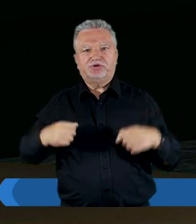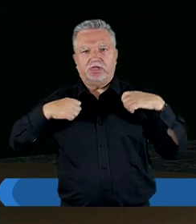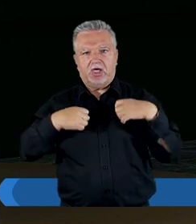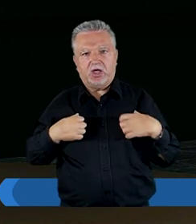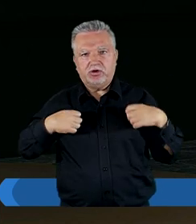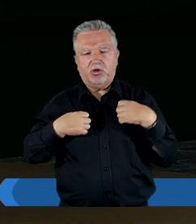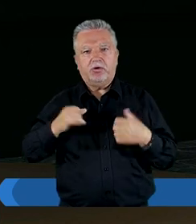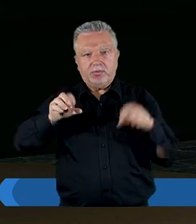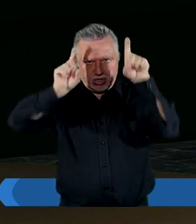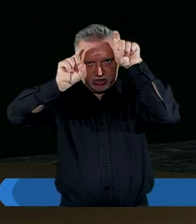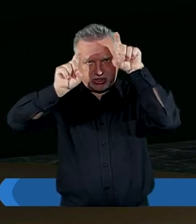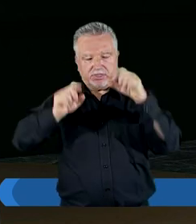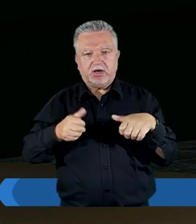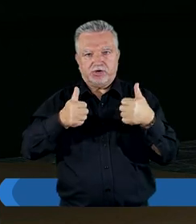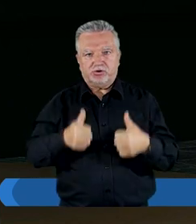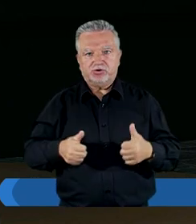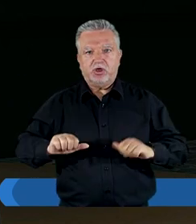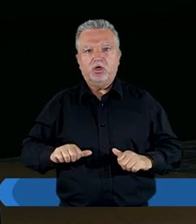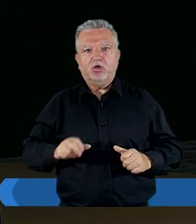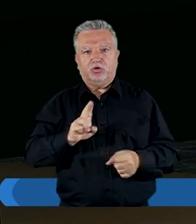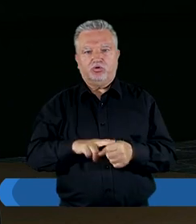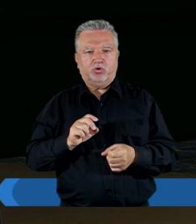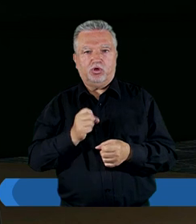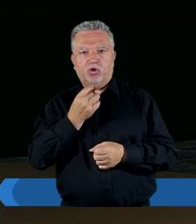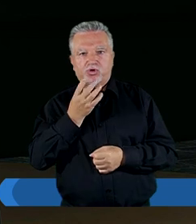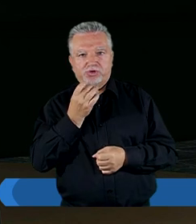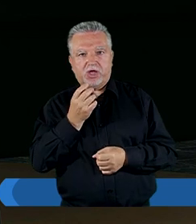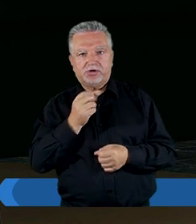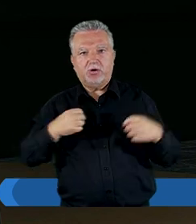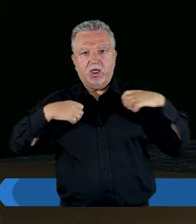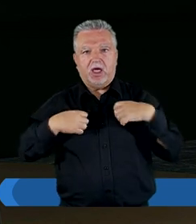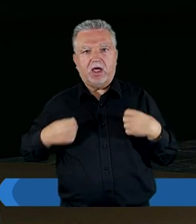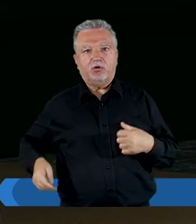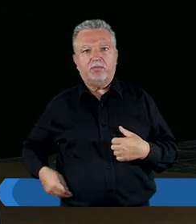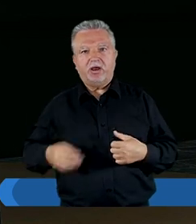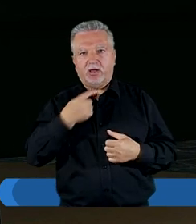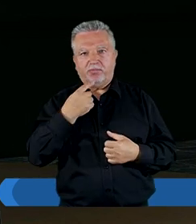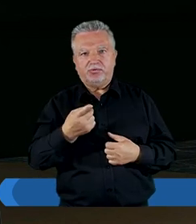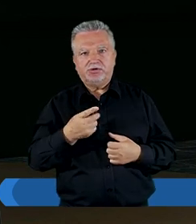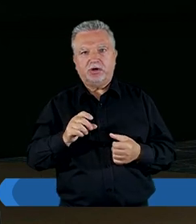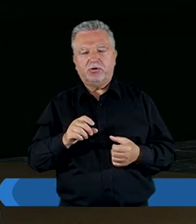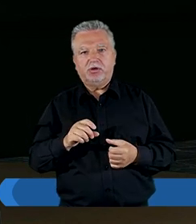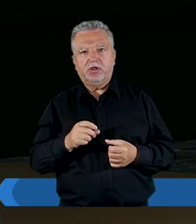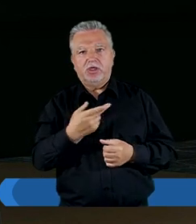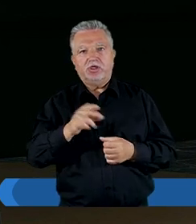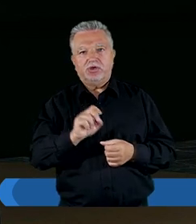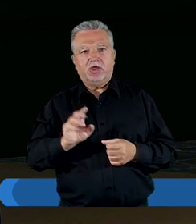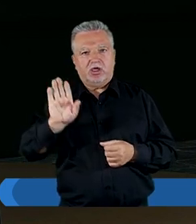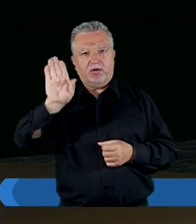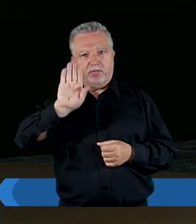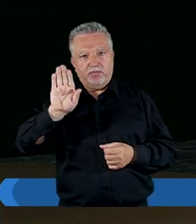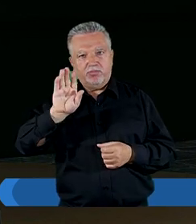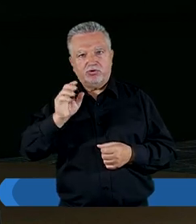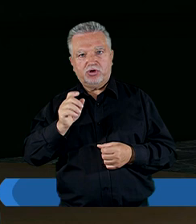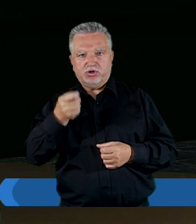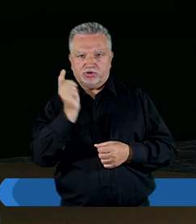szatana, stojącego po jego prawicy, aby go oskarżać. Wtedy anioł Pana rzekł do szatana: niech cię zgromi Pan, szatanie,